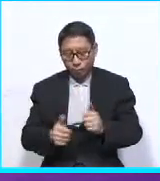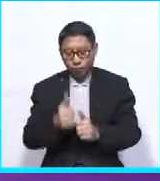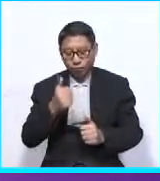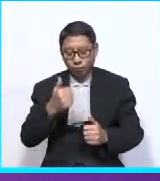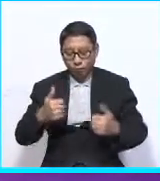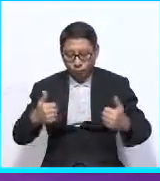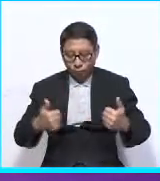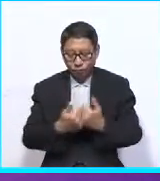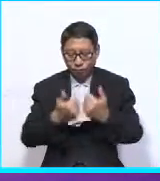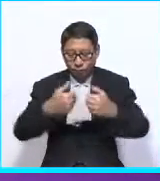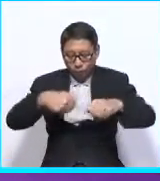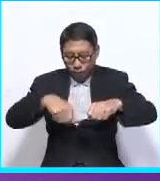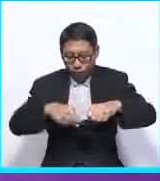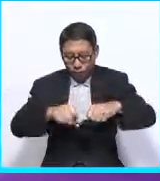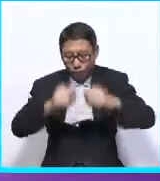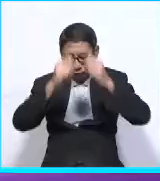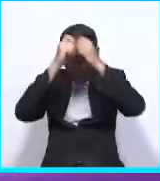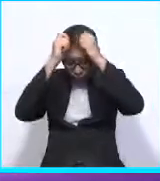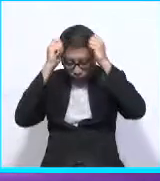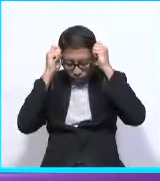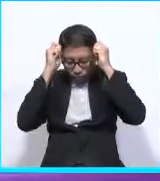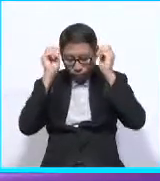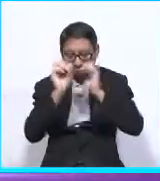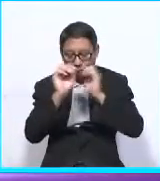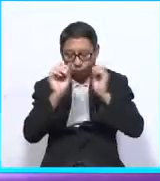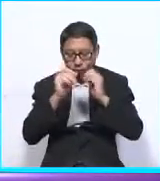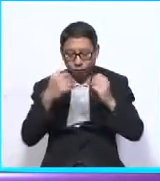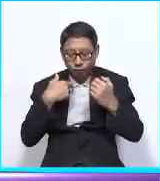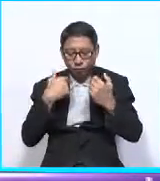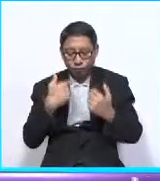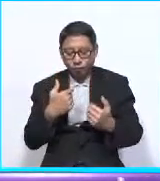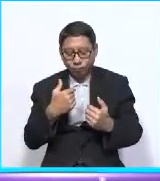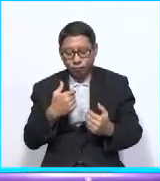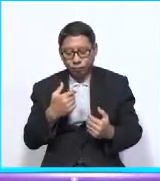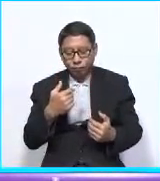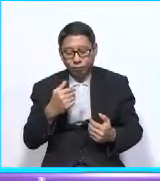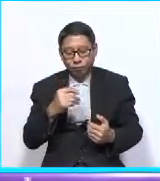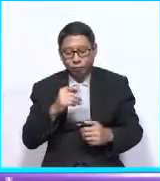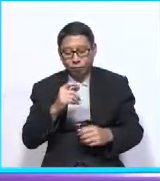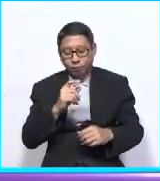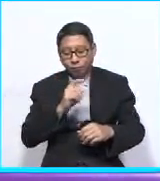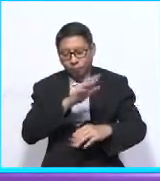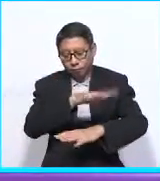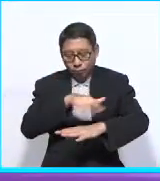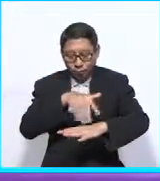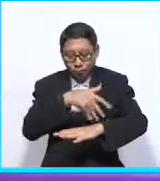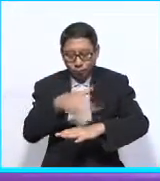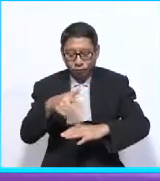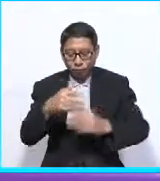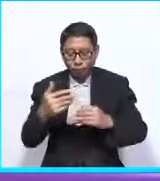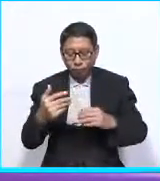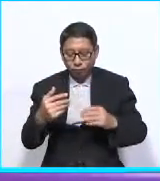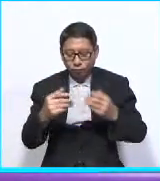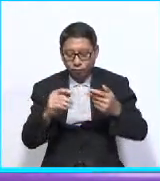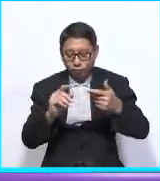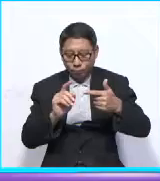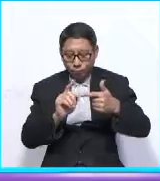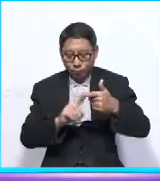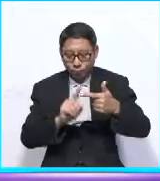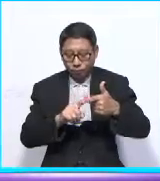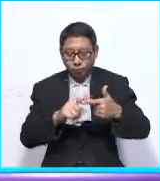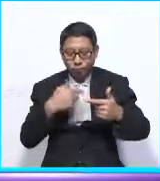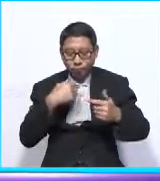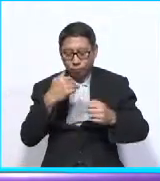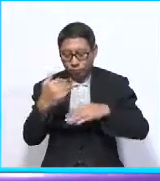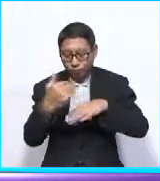ากอุบัติเหตุมอเตอร์ไซค์เพราะว่าไม่สวมหมวกกันน็อกหรือว่าส่วนมากก็คือเกิดขึ้นในพื้นที่เส้นทางสายรองหรือว่าถ